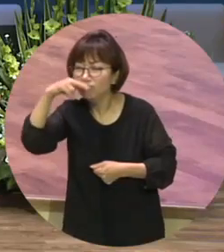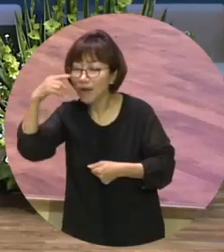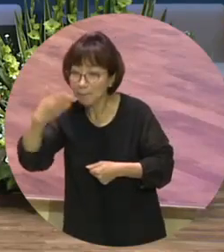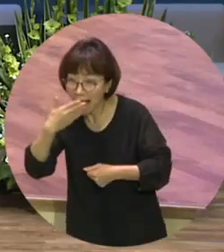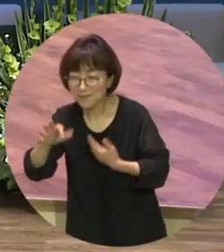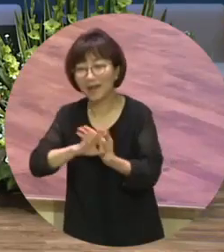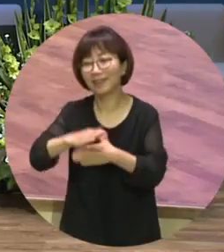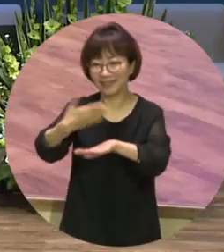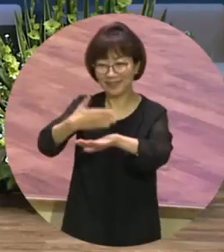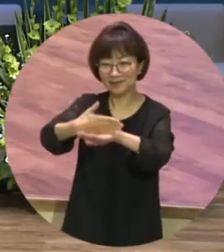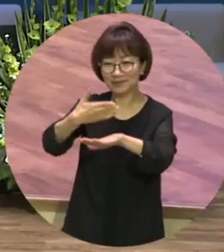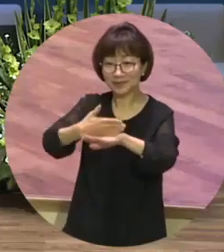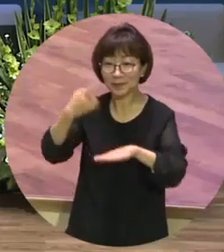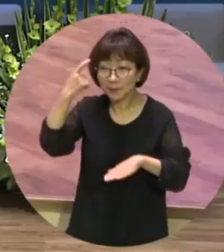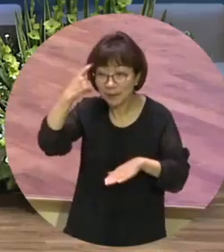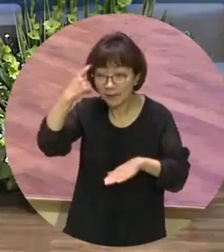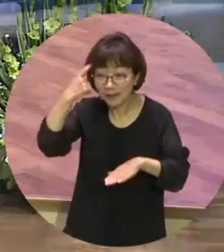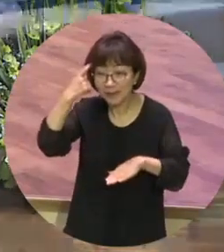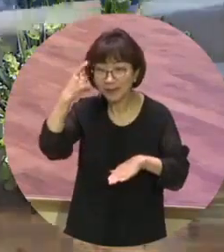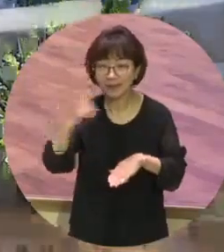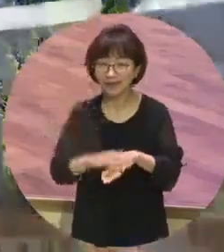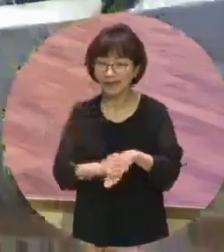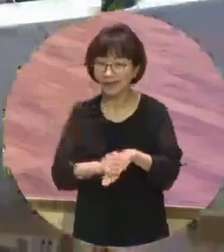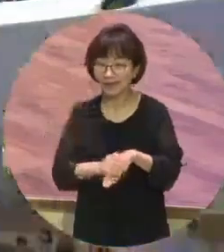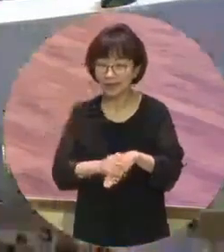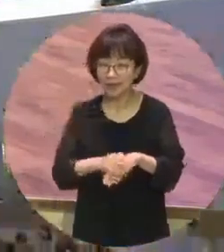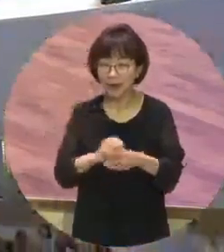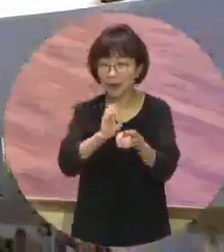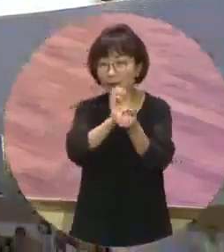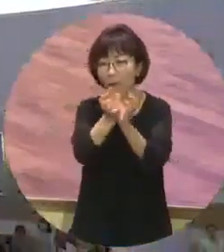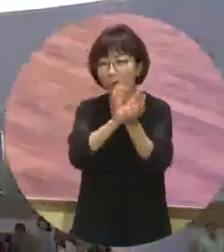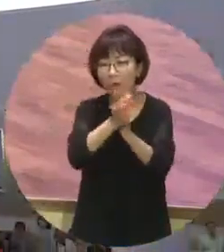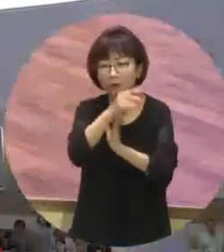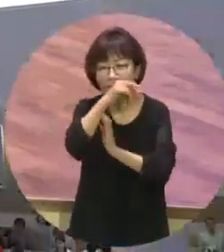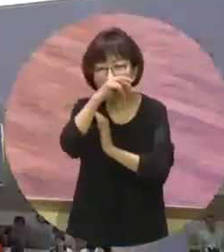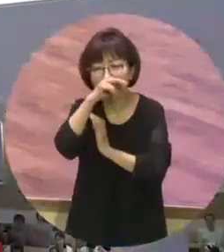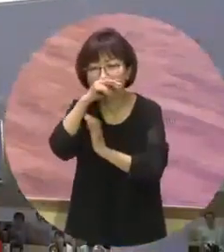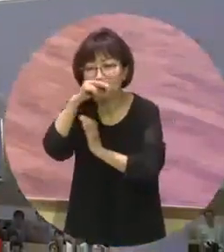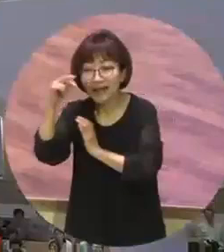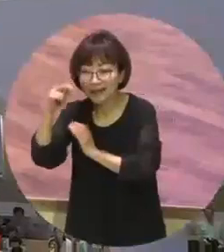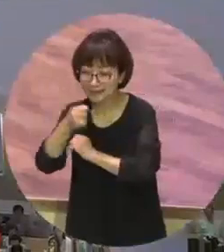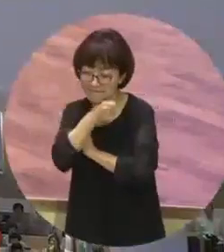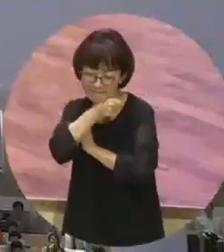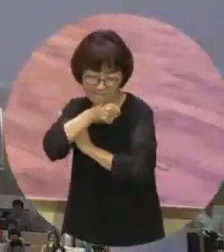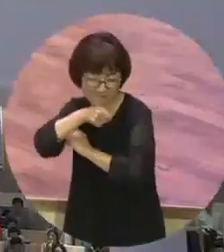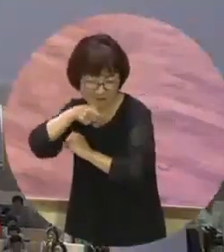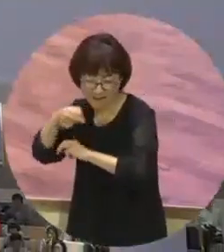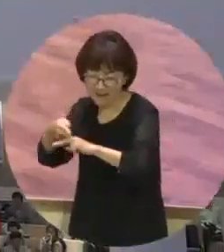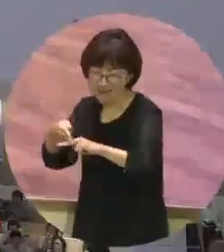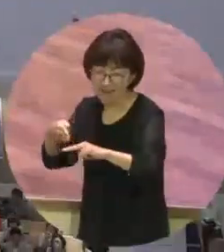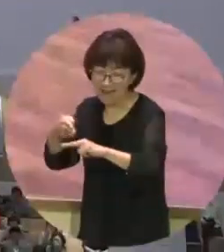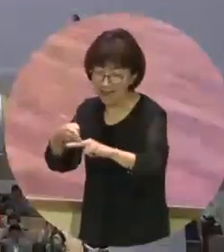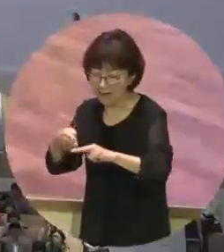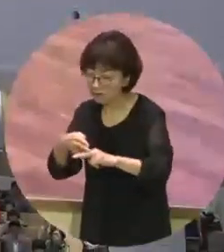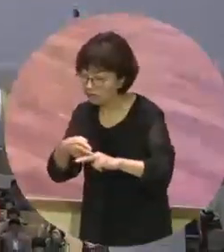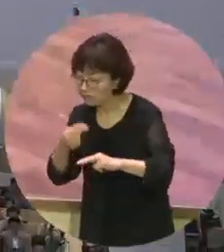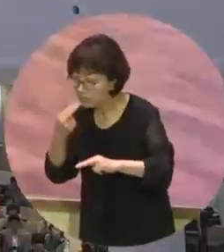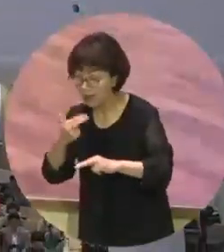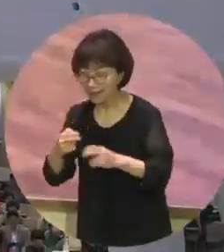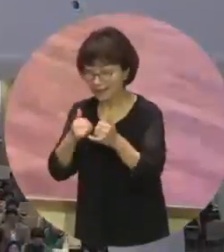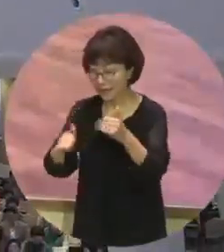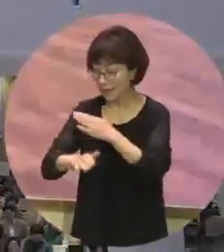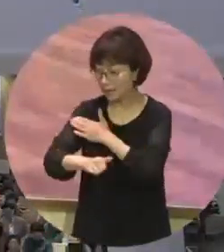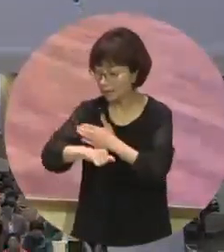수 있다면 그것이 감사합니다. 은은한 꽃향기와 맛있는 음식 냄새와 사랑하는 이의 채취를 느낄